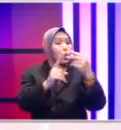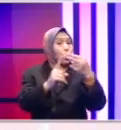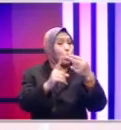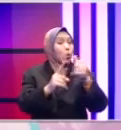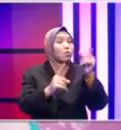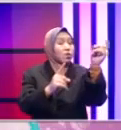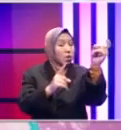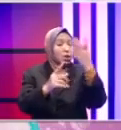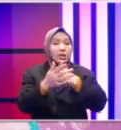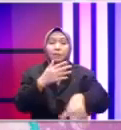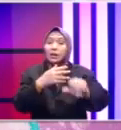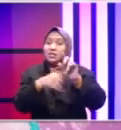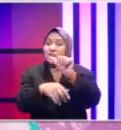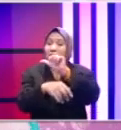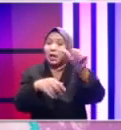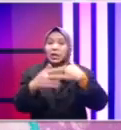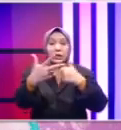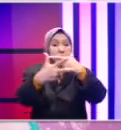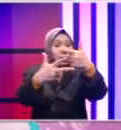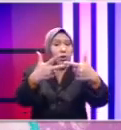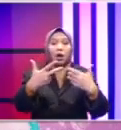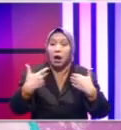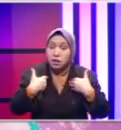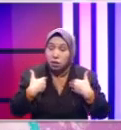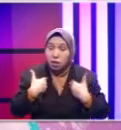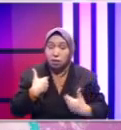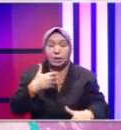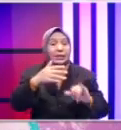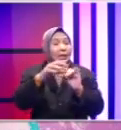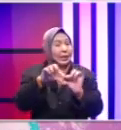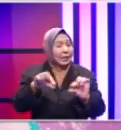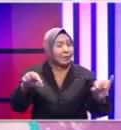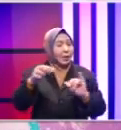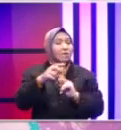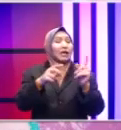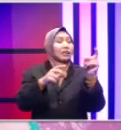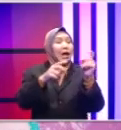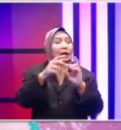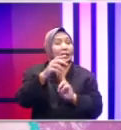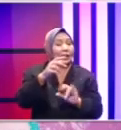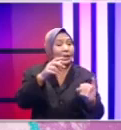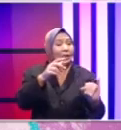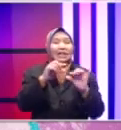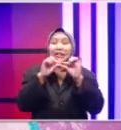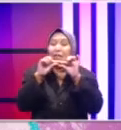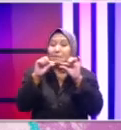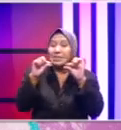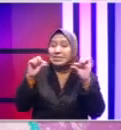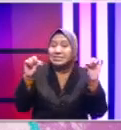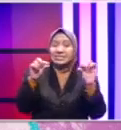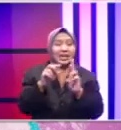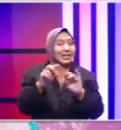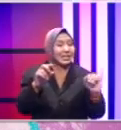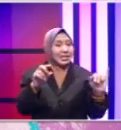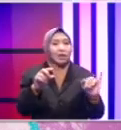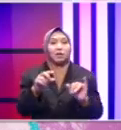baris diatas pathak ada 33 baris Ade pataheri tipis ada peta Heri tipis-tipis kaca